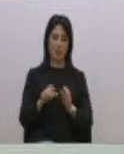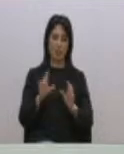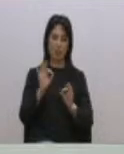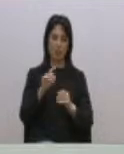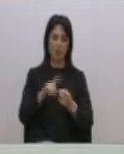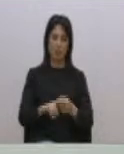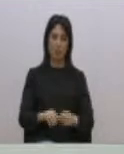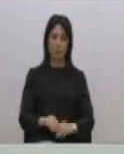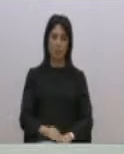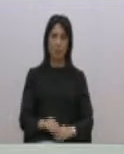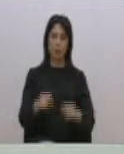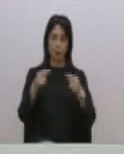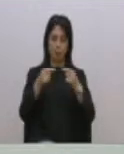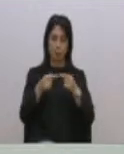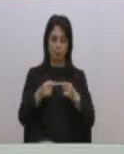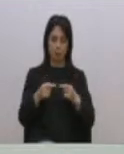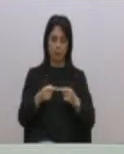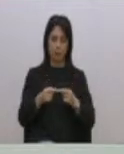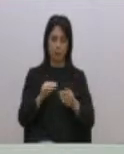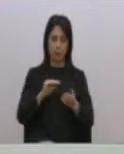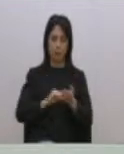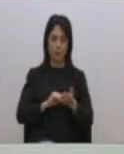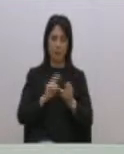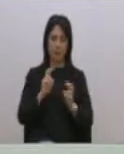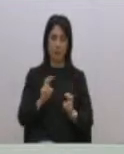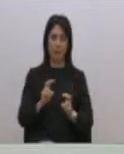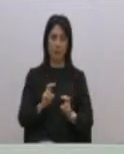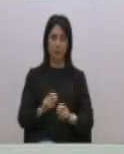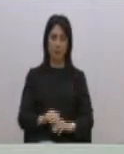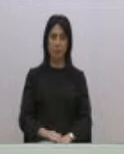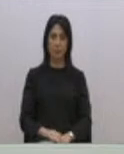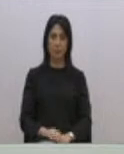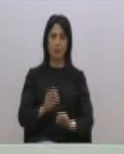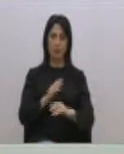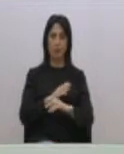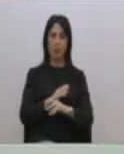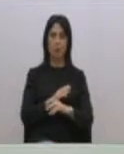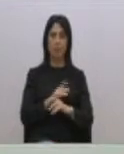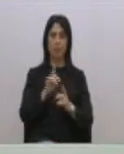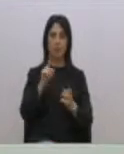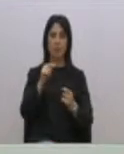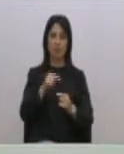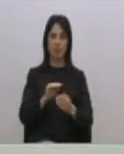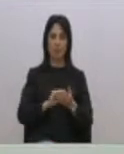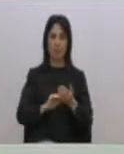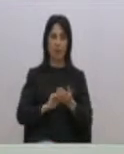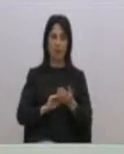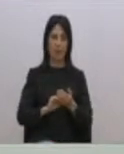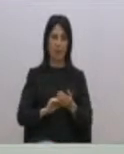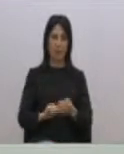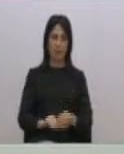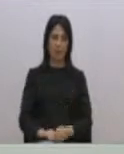განაცხადება. ზუსტდება მითითებითი ნორმების შესაბამისი რედაქცია.